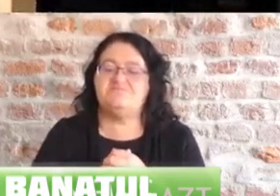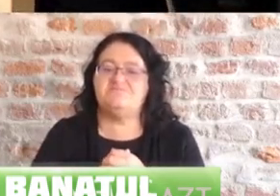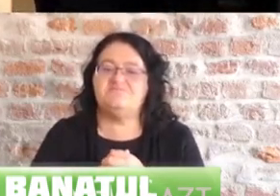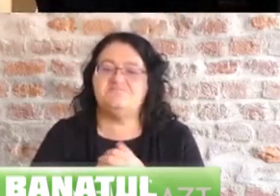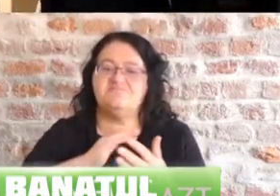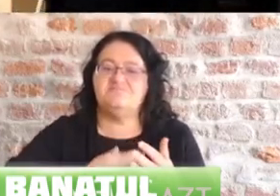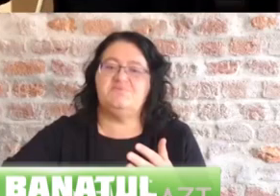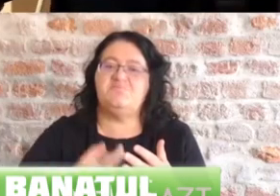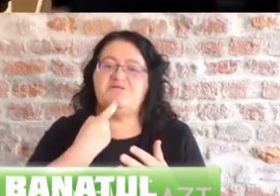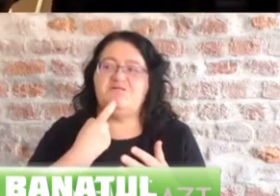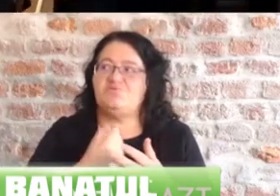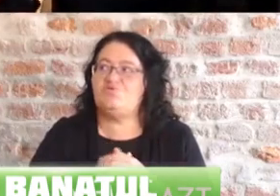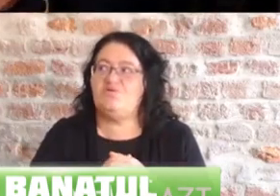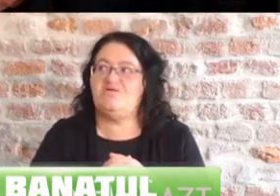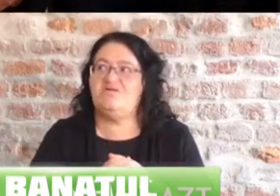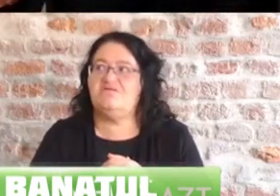Primăriei Timișoara,